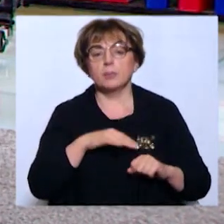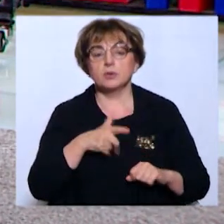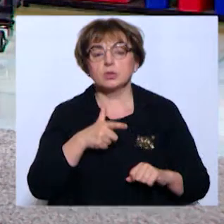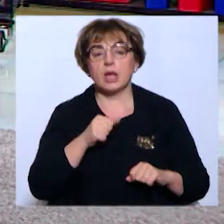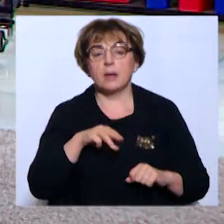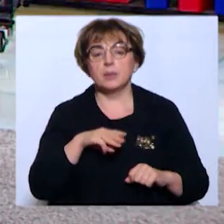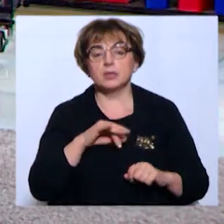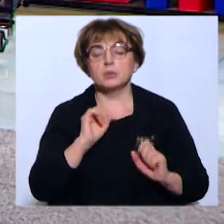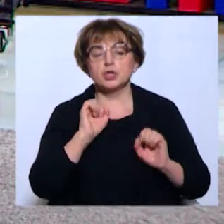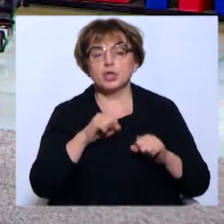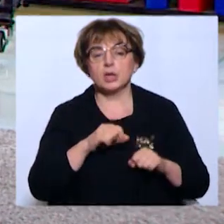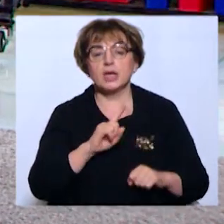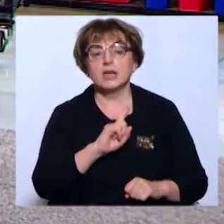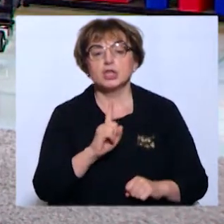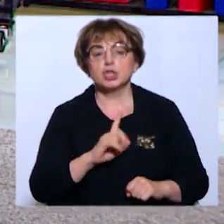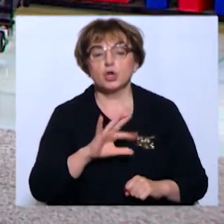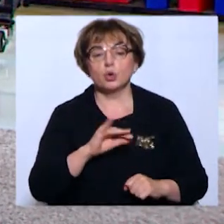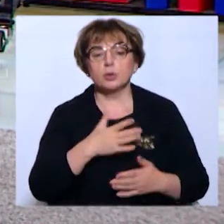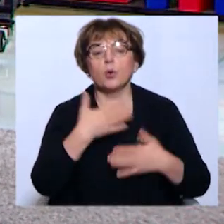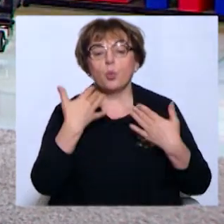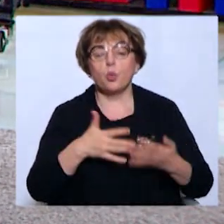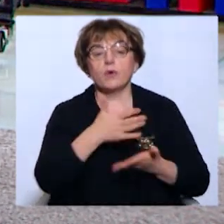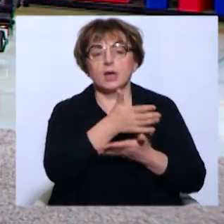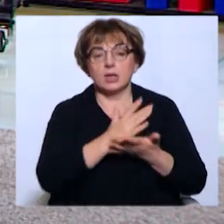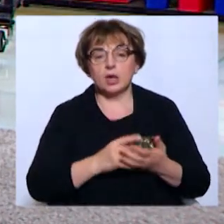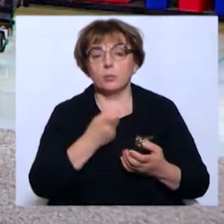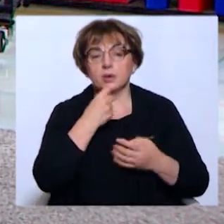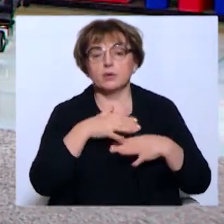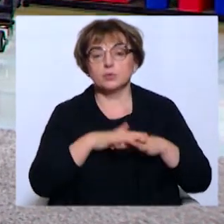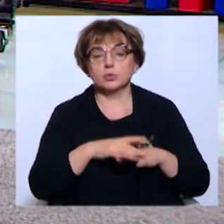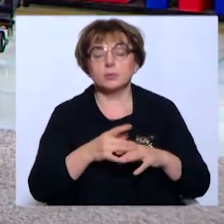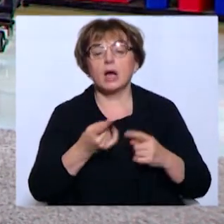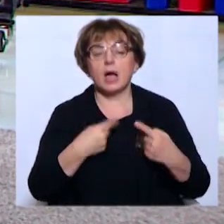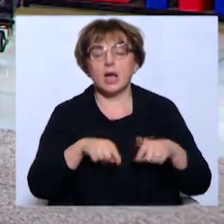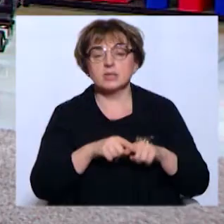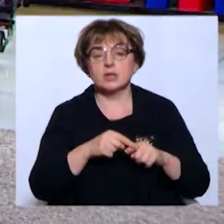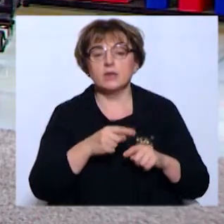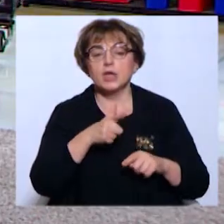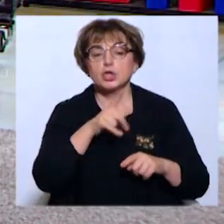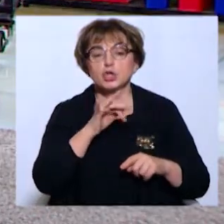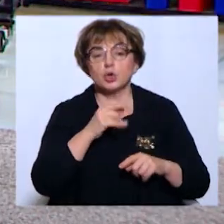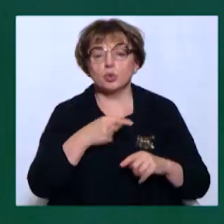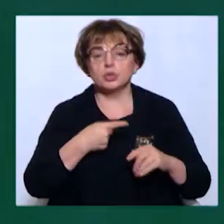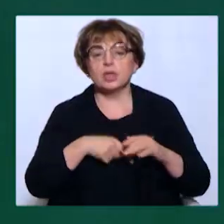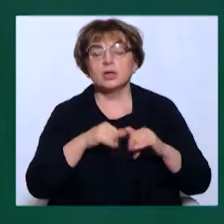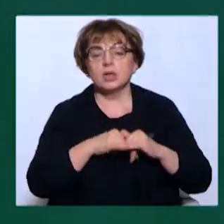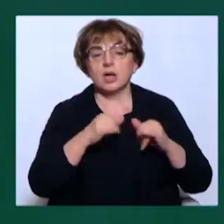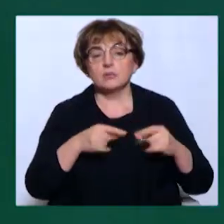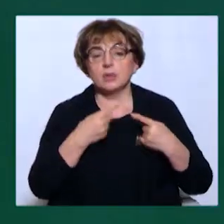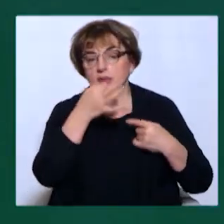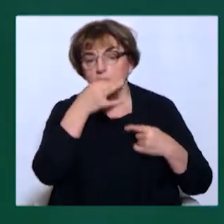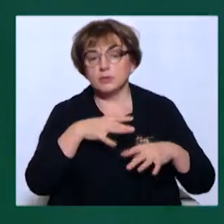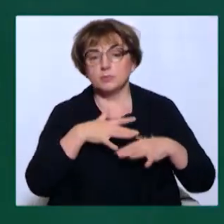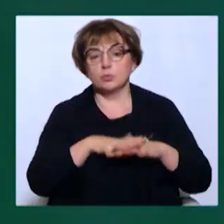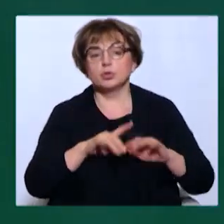ეს შეიძლება იყოს ზიგოტა განაყოფიერებული კვერცხუჯრედი და ზიგოტიდან განვითარებული ორგანიზმის ნებისმიერ უჯრედში